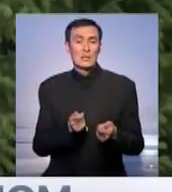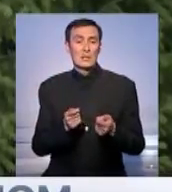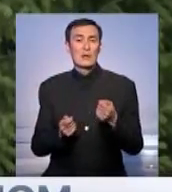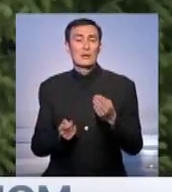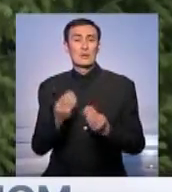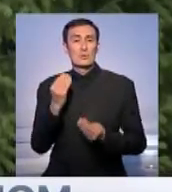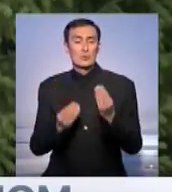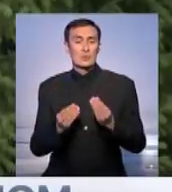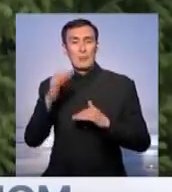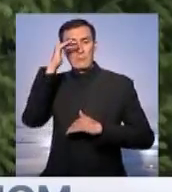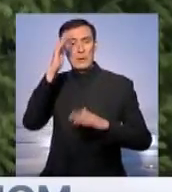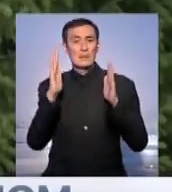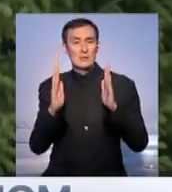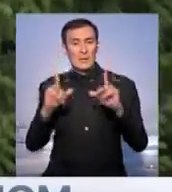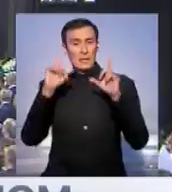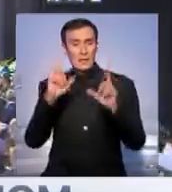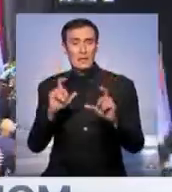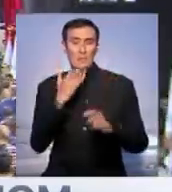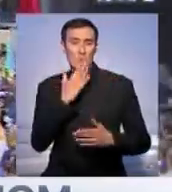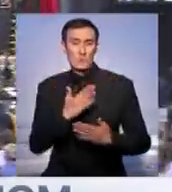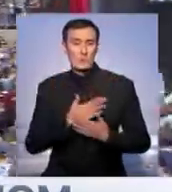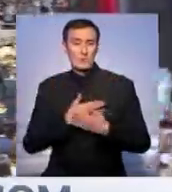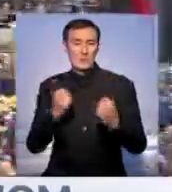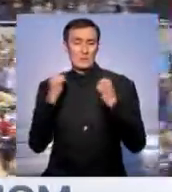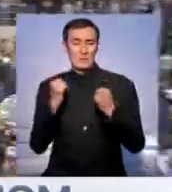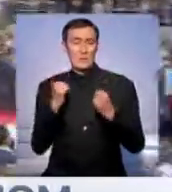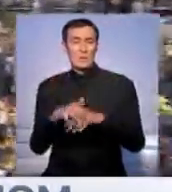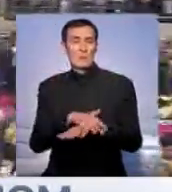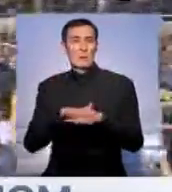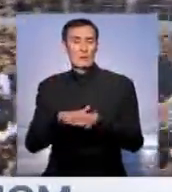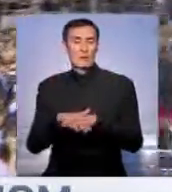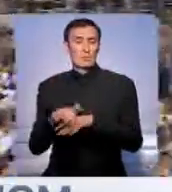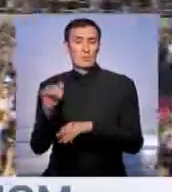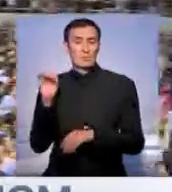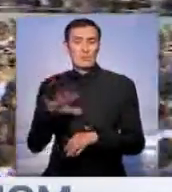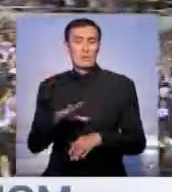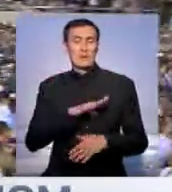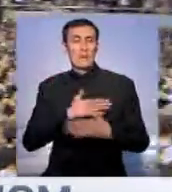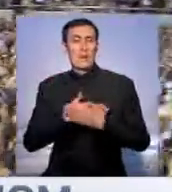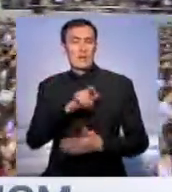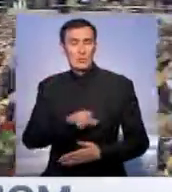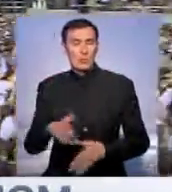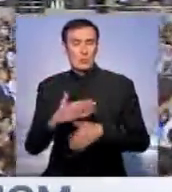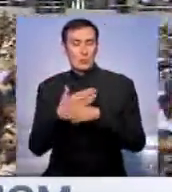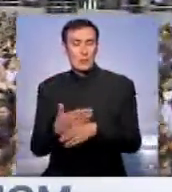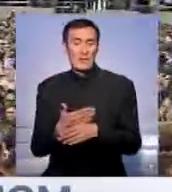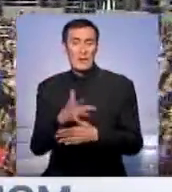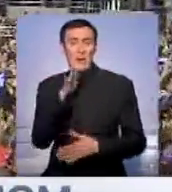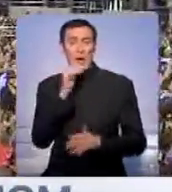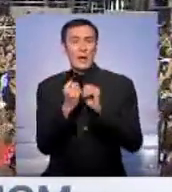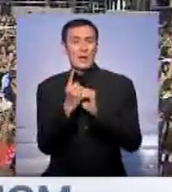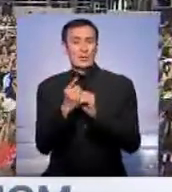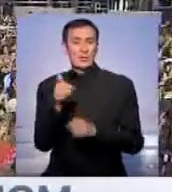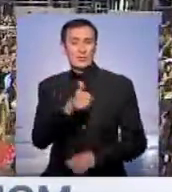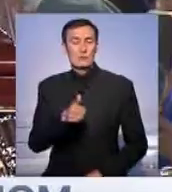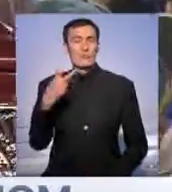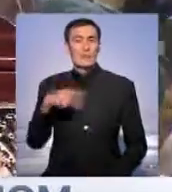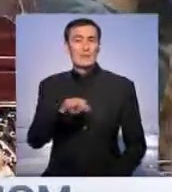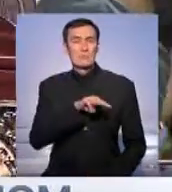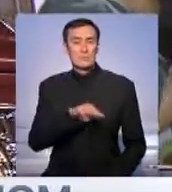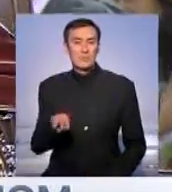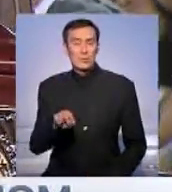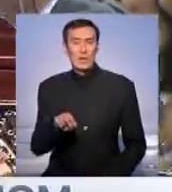портреты любимого спортсмена. Справиться с людским потоком помогали команды волонтеров. В 11 часов 20